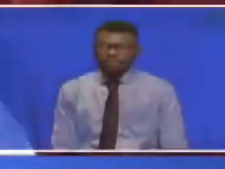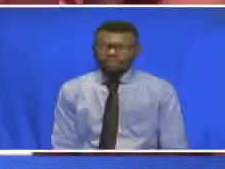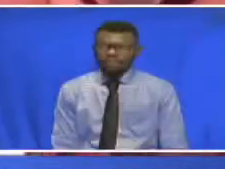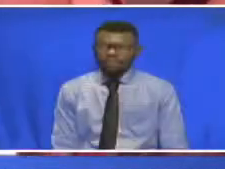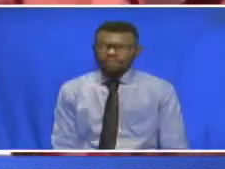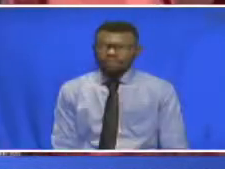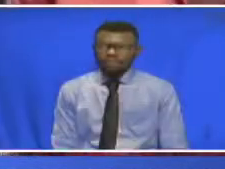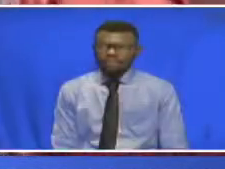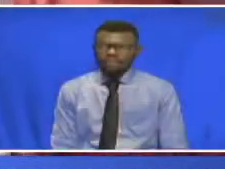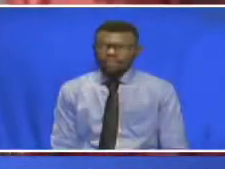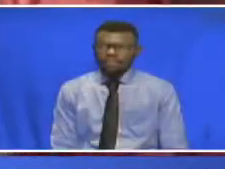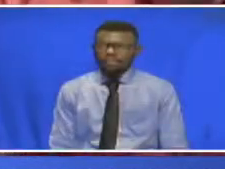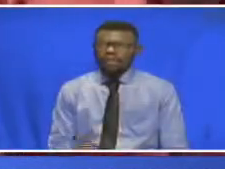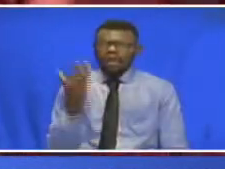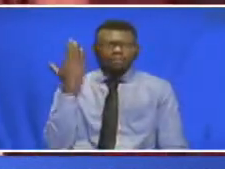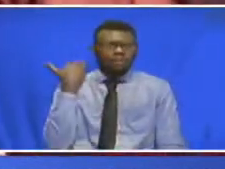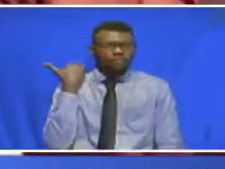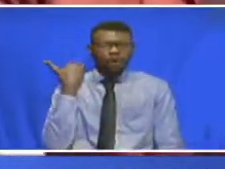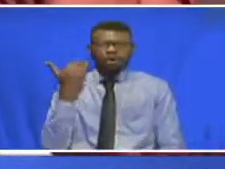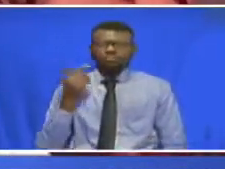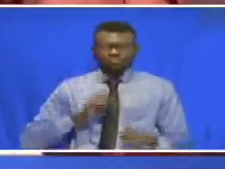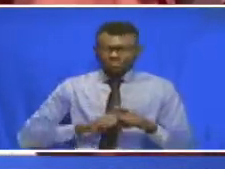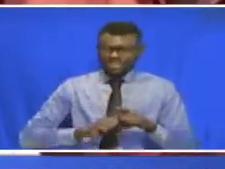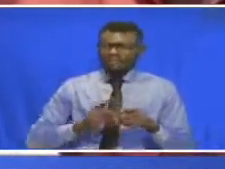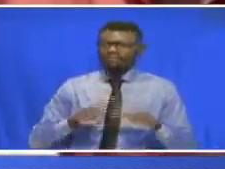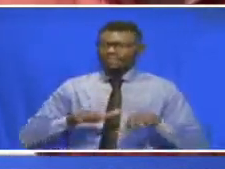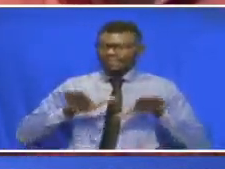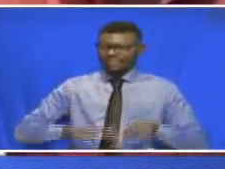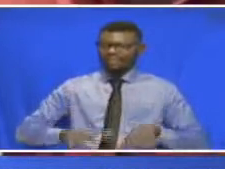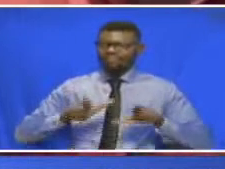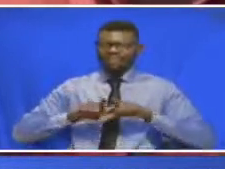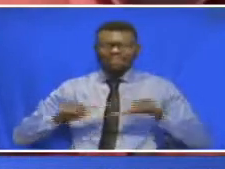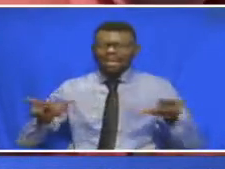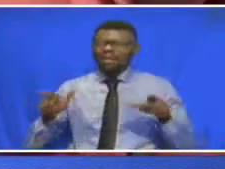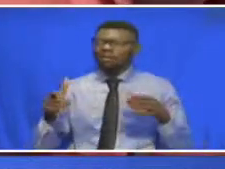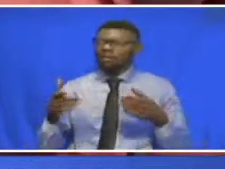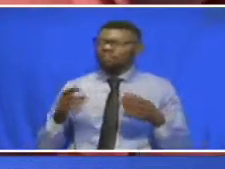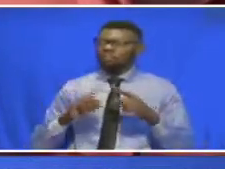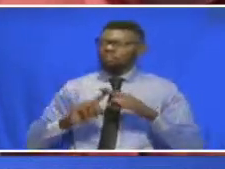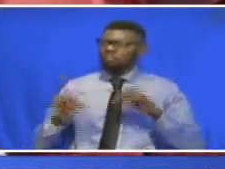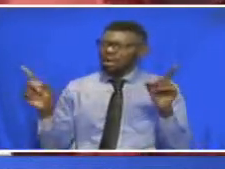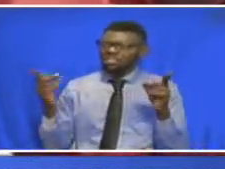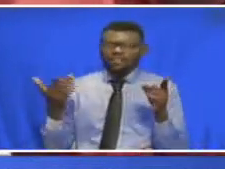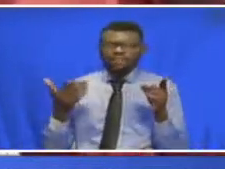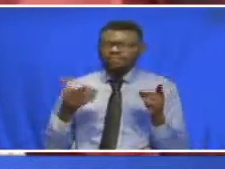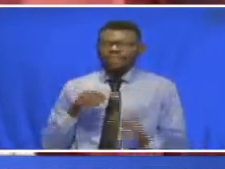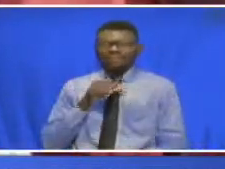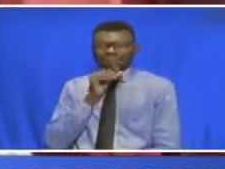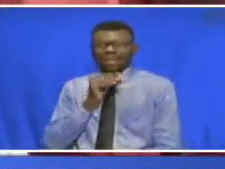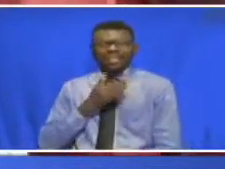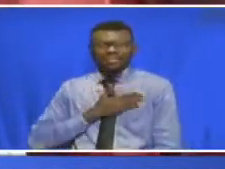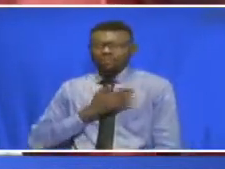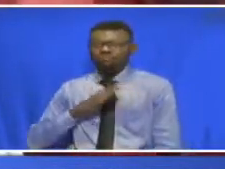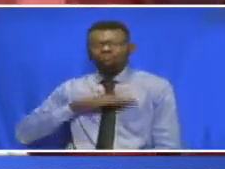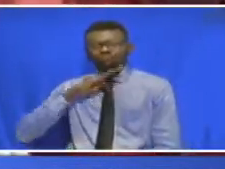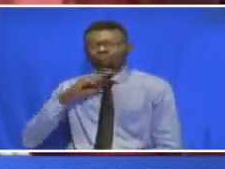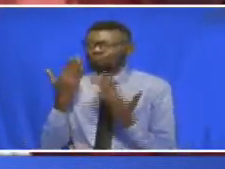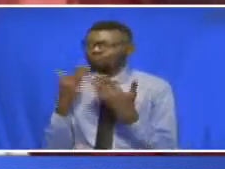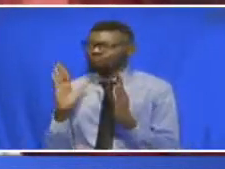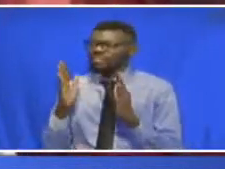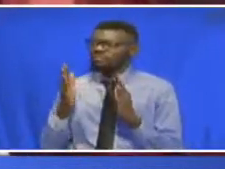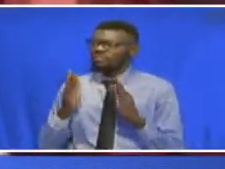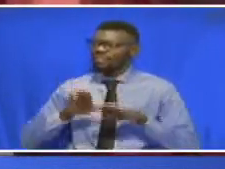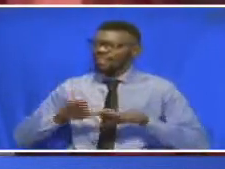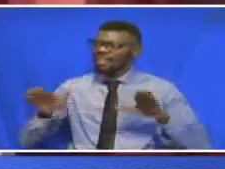Wakati shamba hii ilianza, tukaanza kukaa hapa kwa shamba, tukaanza kufukuzwa, kina mama zetu wakakufa, tukaanza kufukuzwa kwa hii shamba.